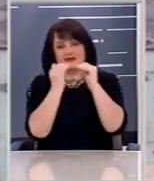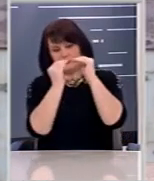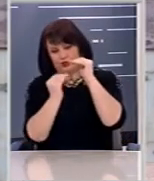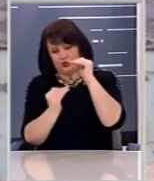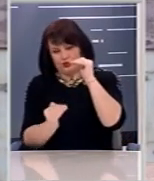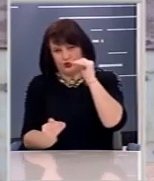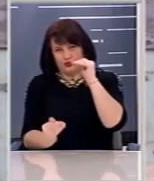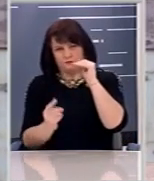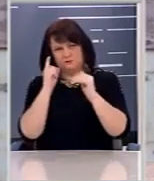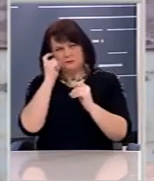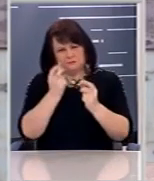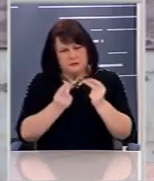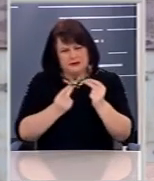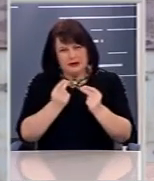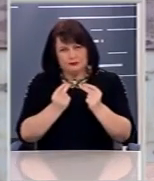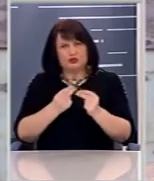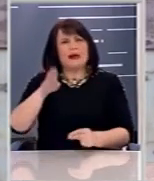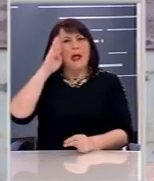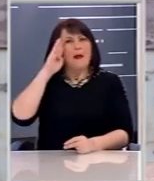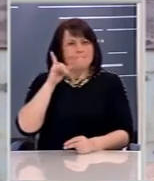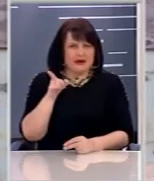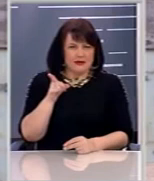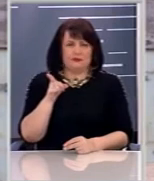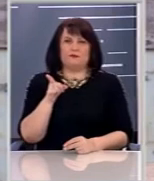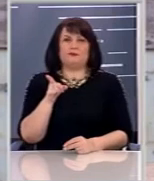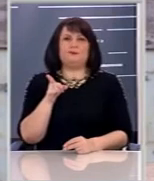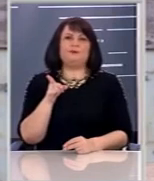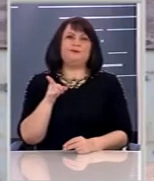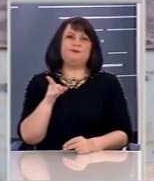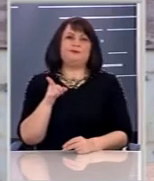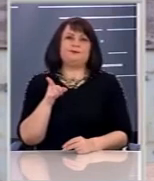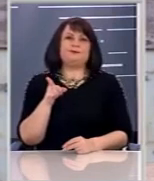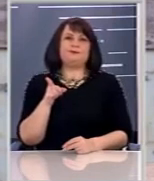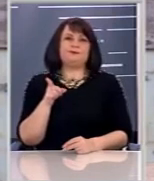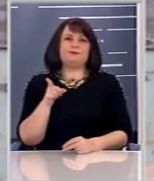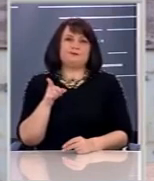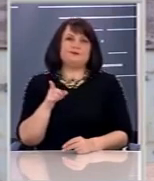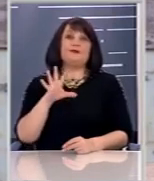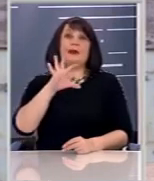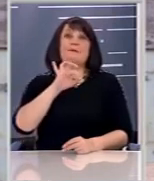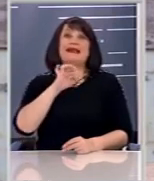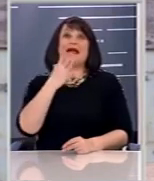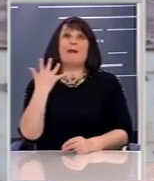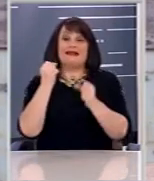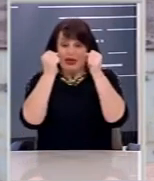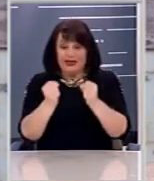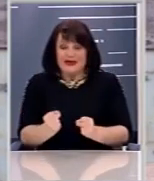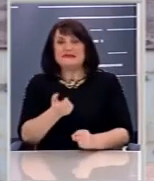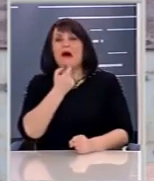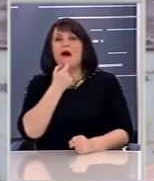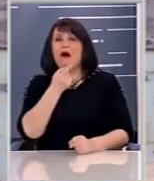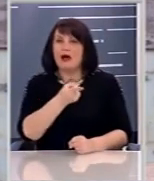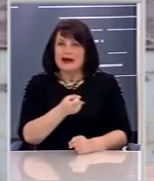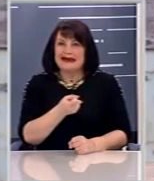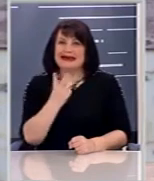αν υπολογίσουμε ότι οι Ηνωμένες Πολιτείες της Αμερικής είναι στην 25η και η Μεγάλη Βρετανία